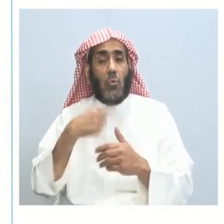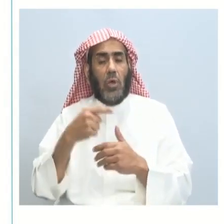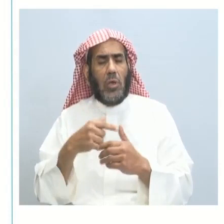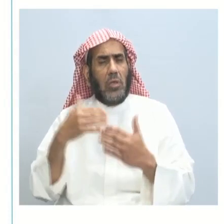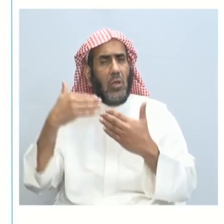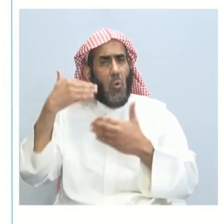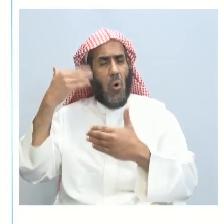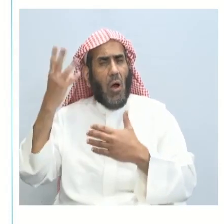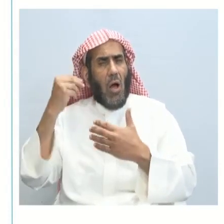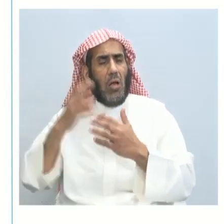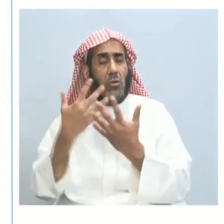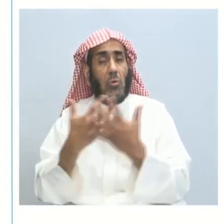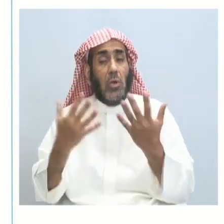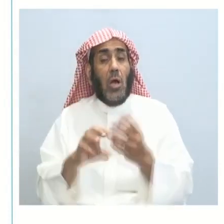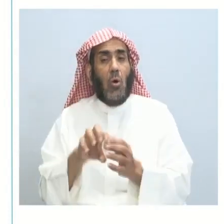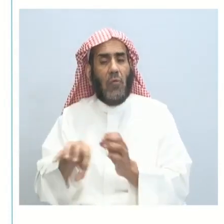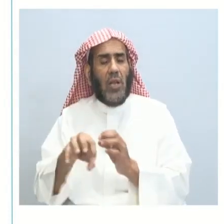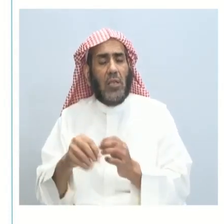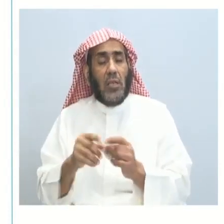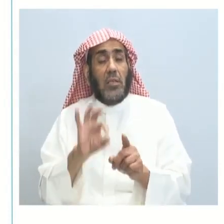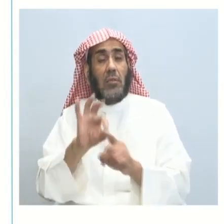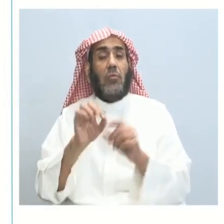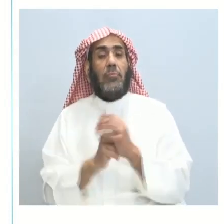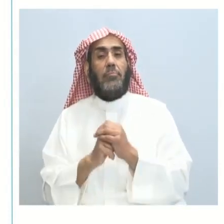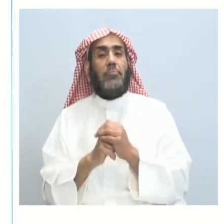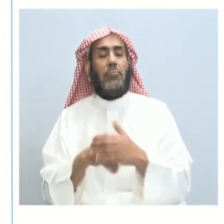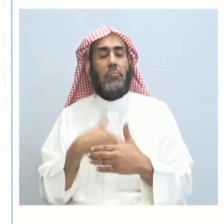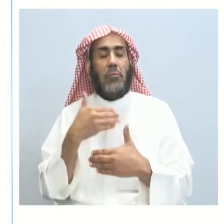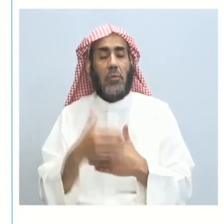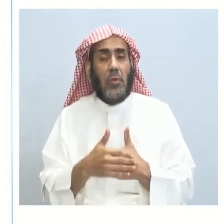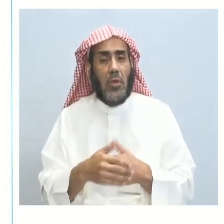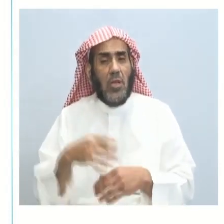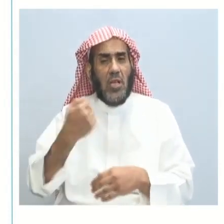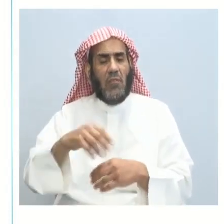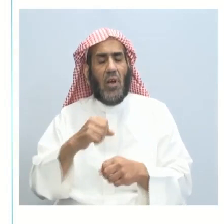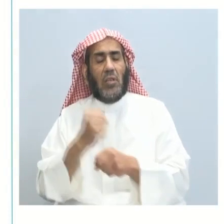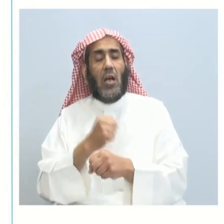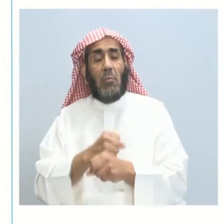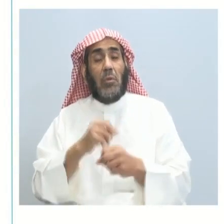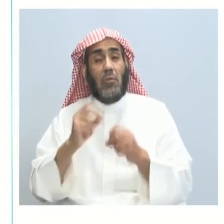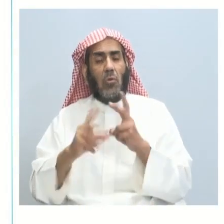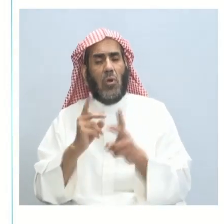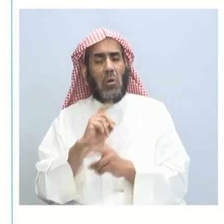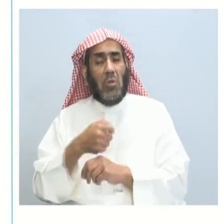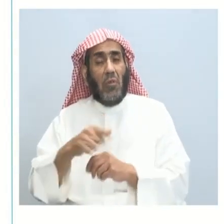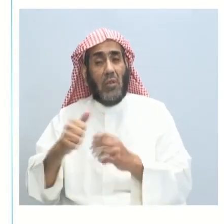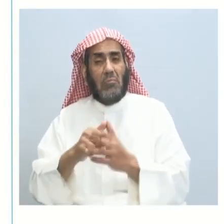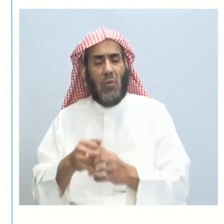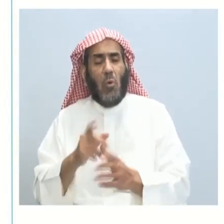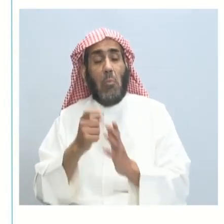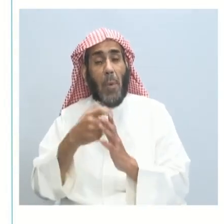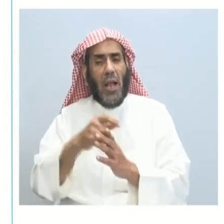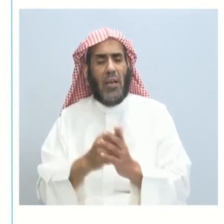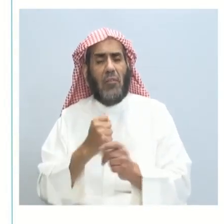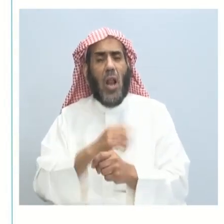لتوقعات الجمهور او الفئه التي استهدفها كذلك نفقات اقامه الفعاليه هنالك بعض النفقات او بعض المبالغ